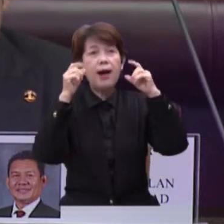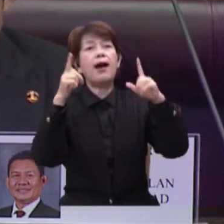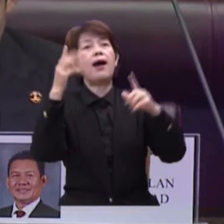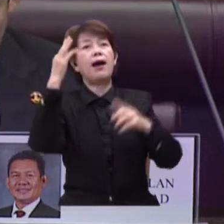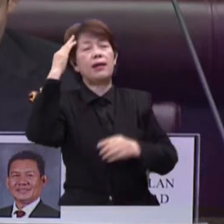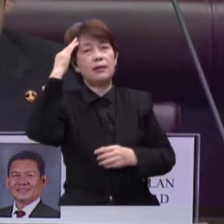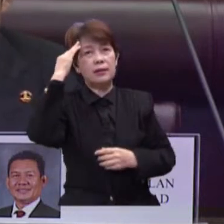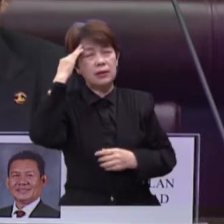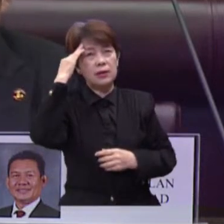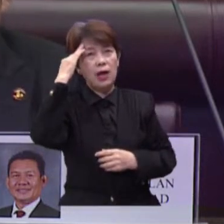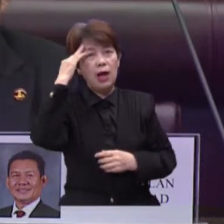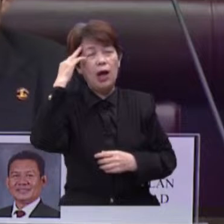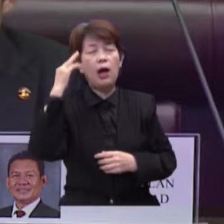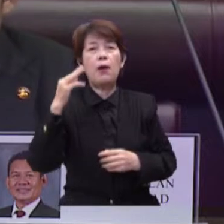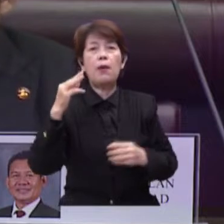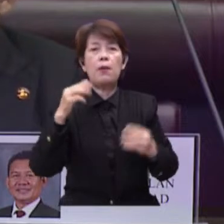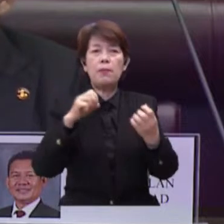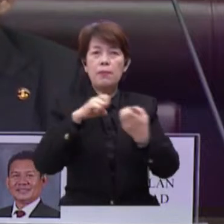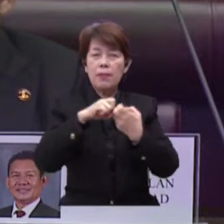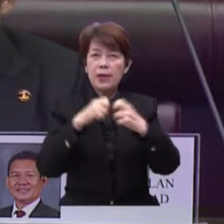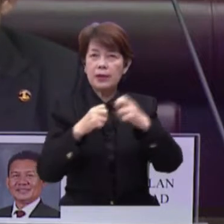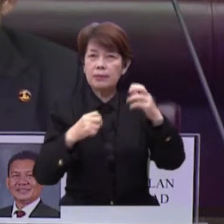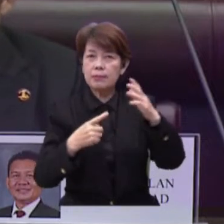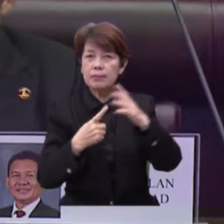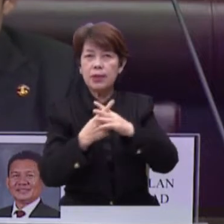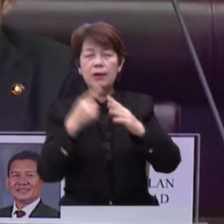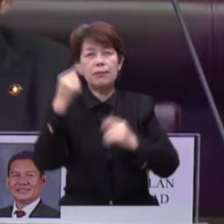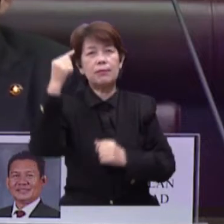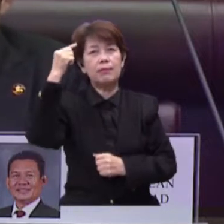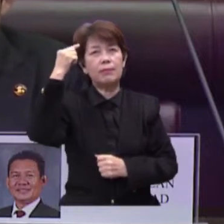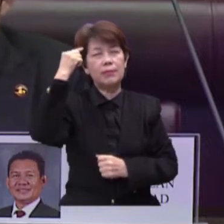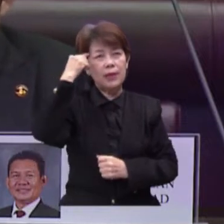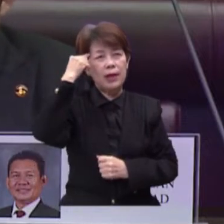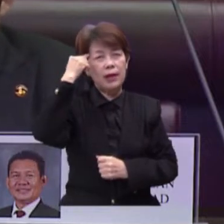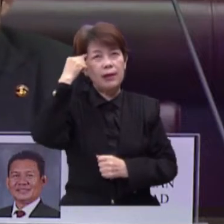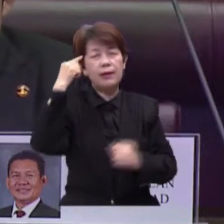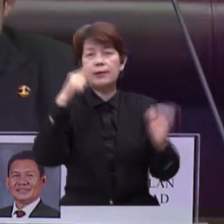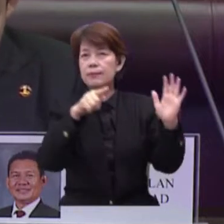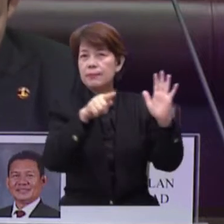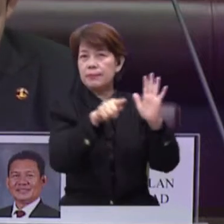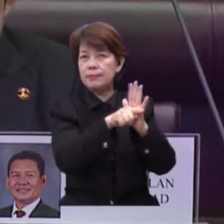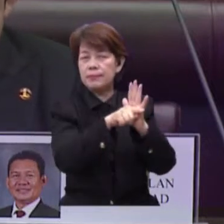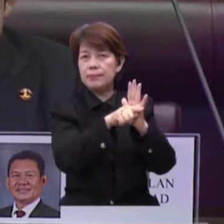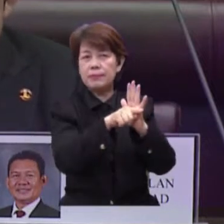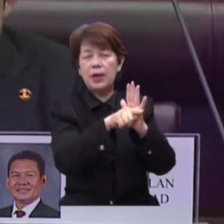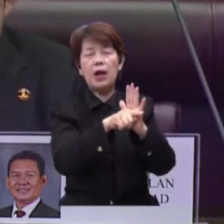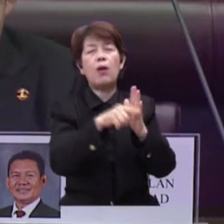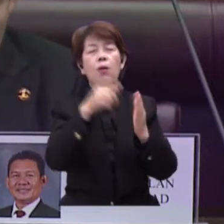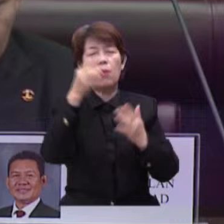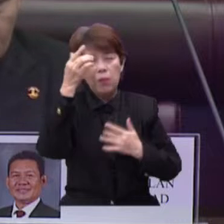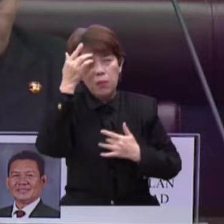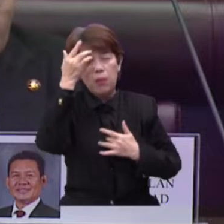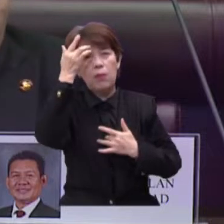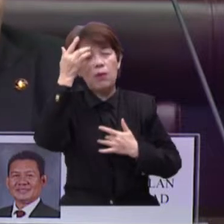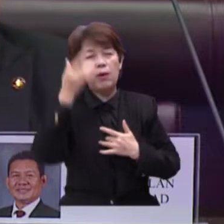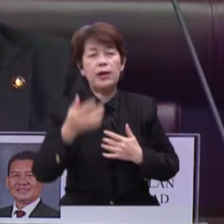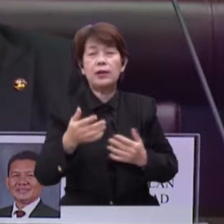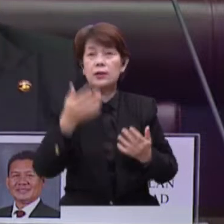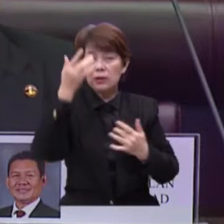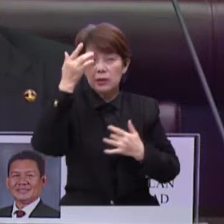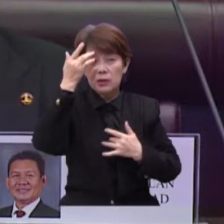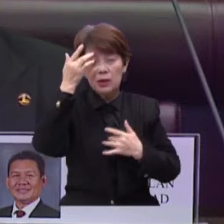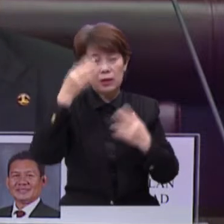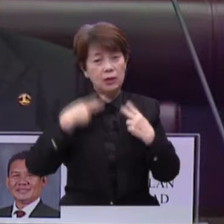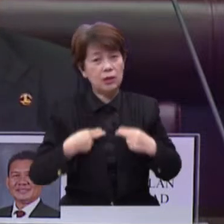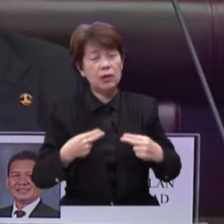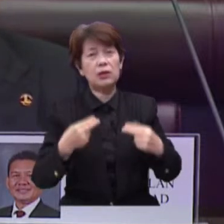masalah kesehatan mental supaya mengubah resepsi negatif rakyat terhadap penyakit dan penyakit kesehatan